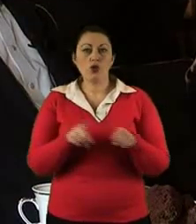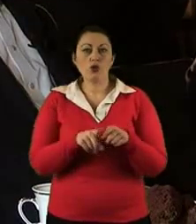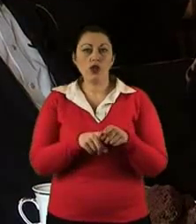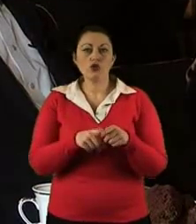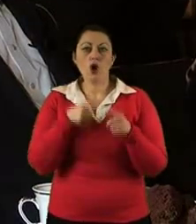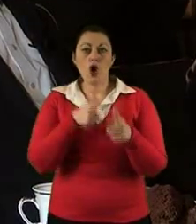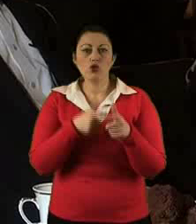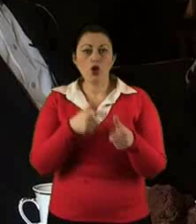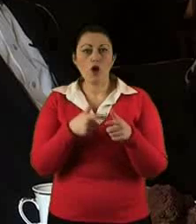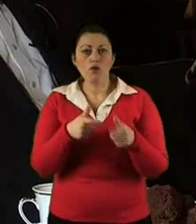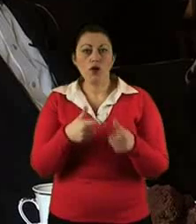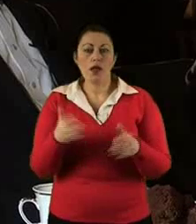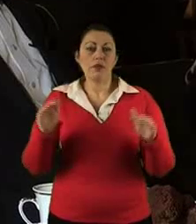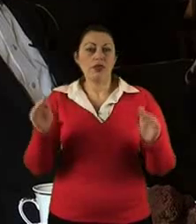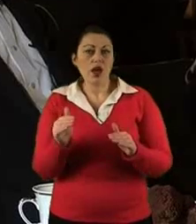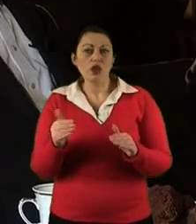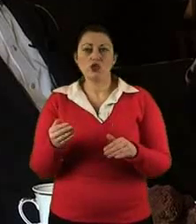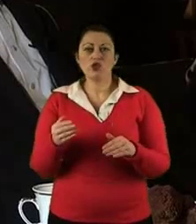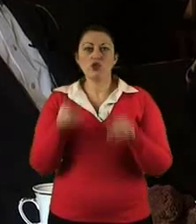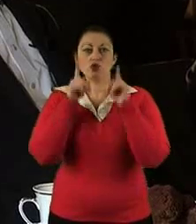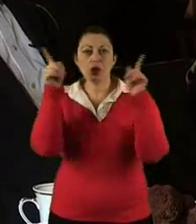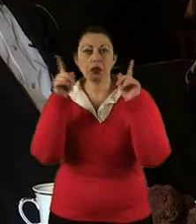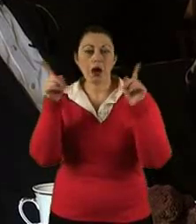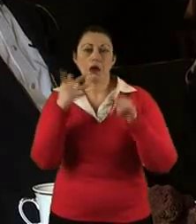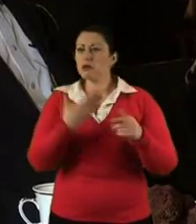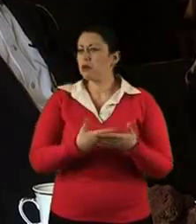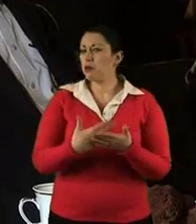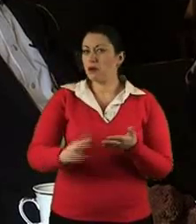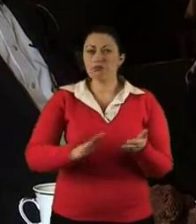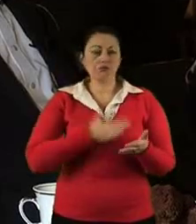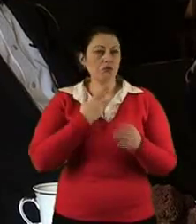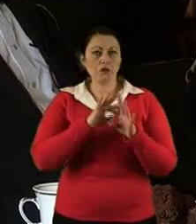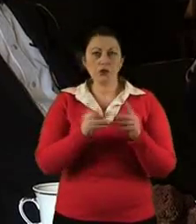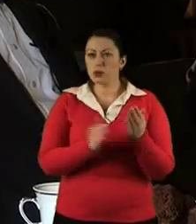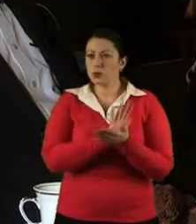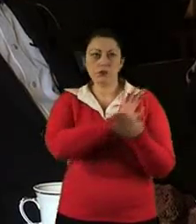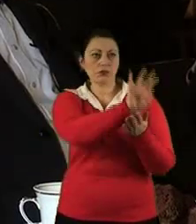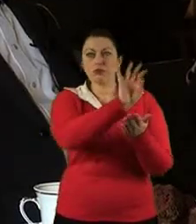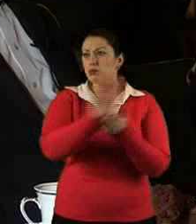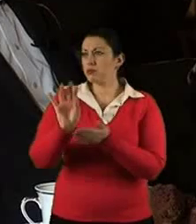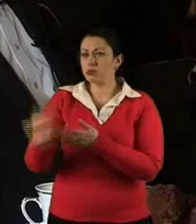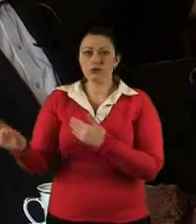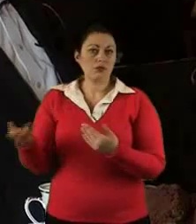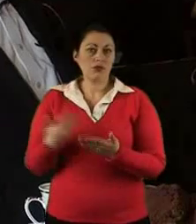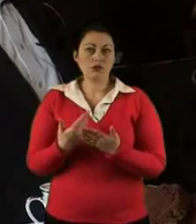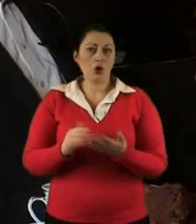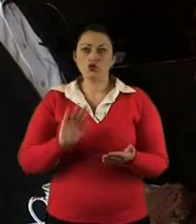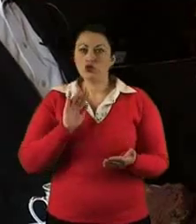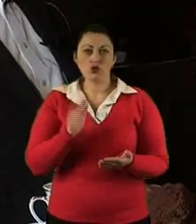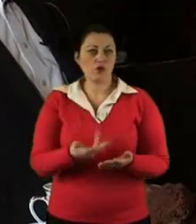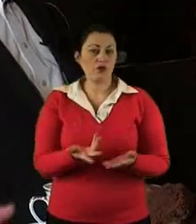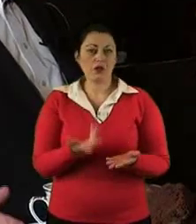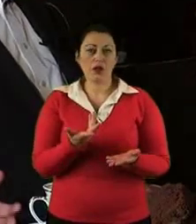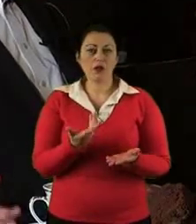licznych, nawet bym powiedział, ferm, może nie takiej skali. I wszystko jest praktycznie prawie eksportowane. Oczywiście rynek miejscowy, tam